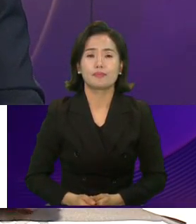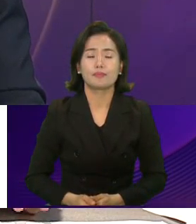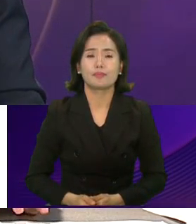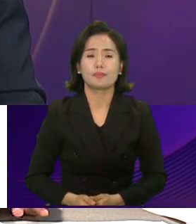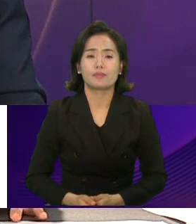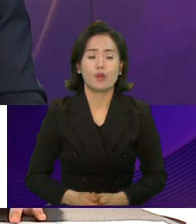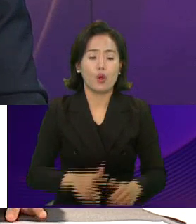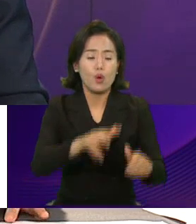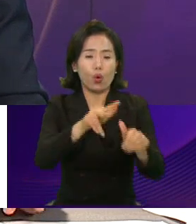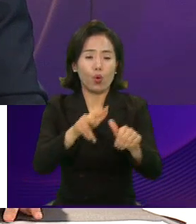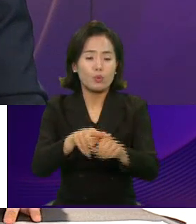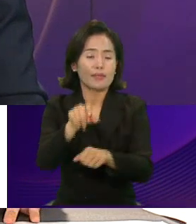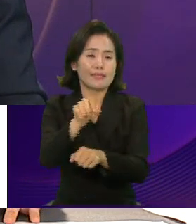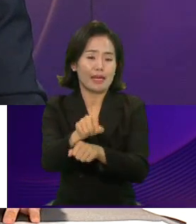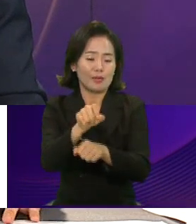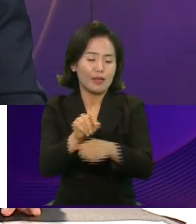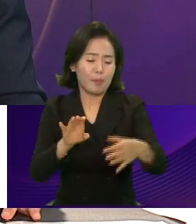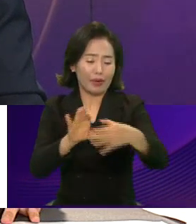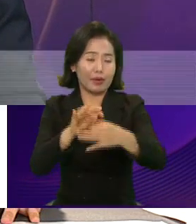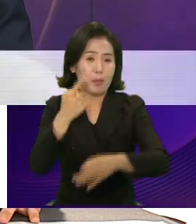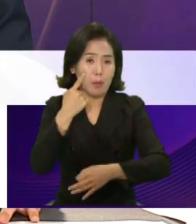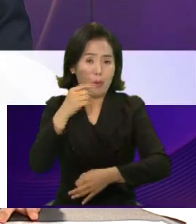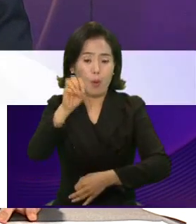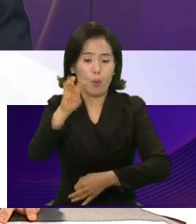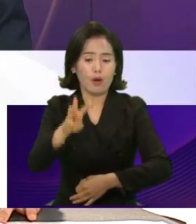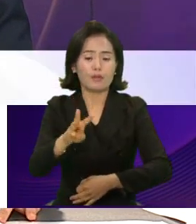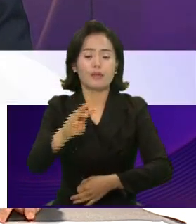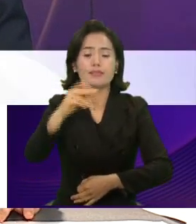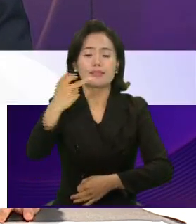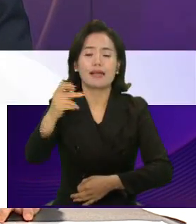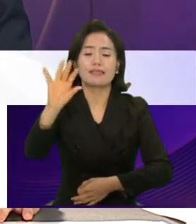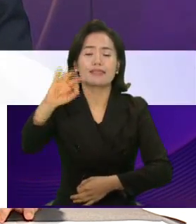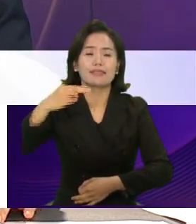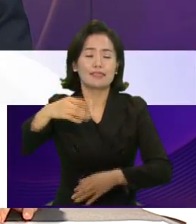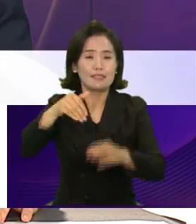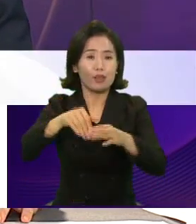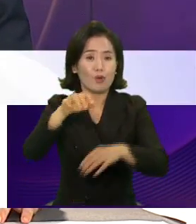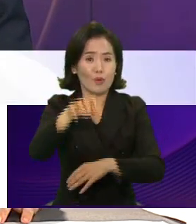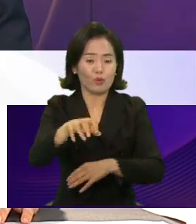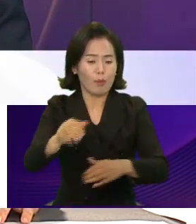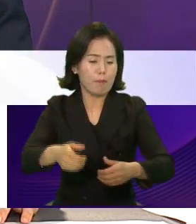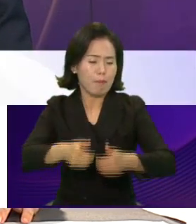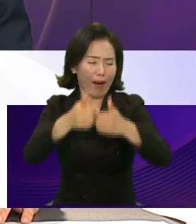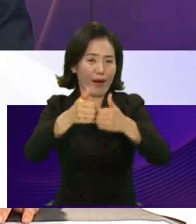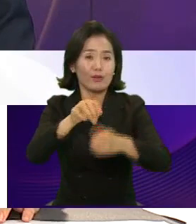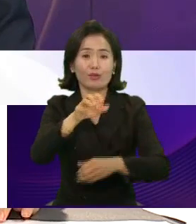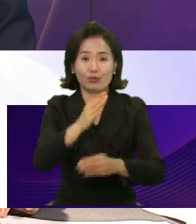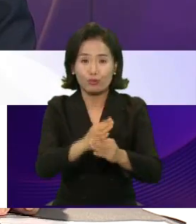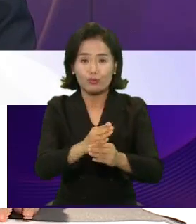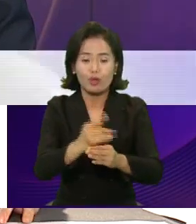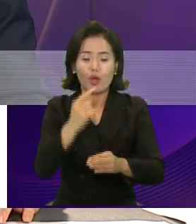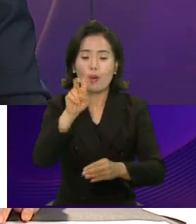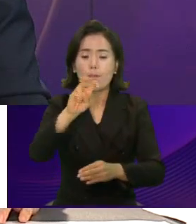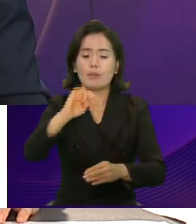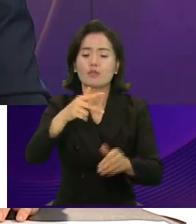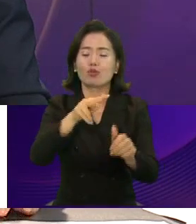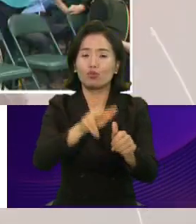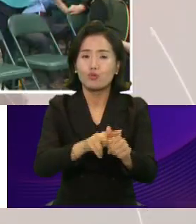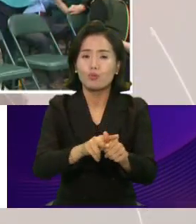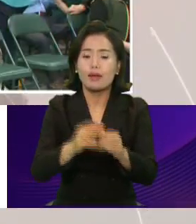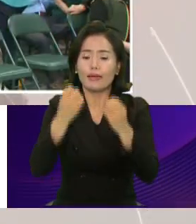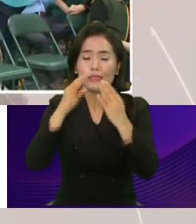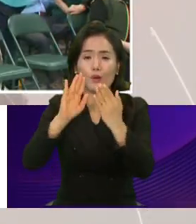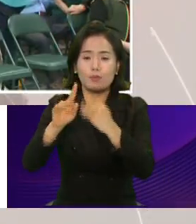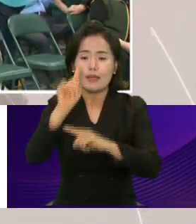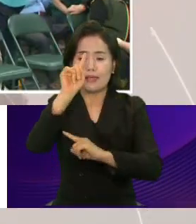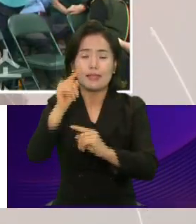네, 이어서 후보자 캠프 연결해 보겠습니다. 광주에서는 광산 을 선거구가 빅매치로 꼽혔는데요. 민주당 민형배 후보와